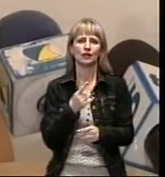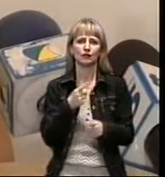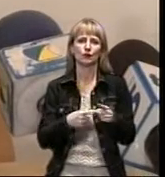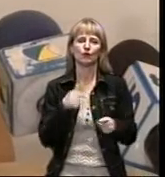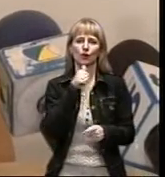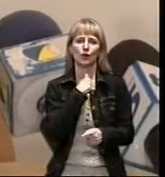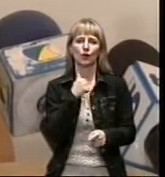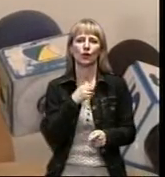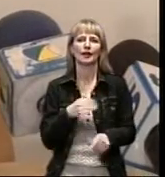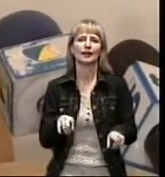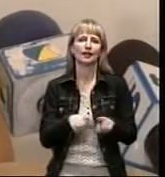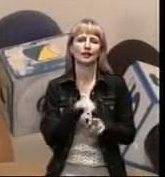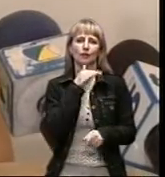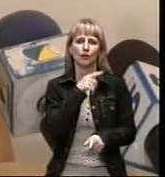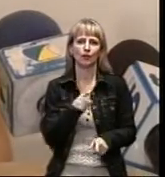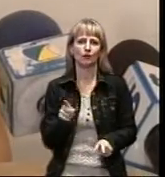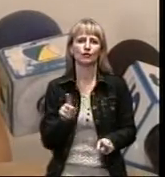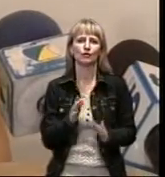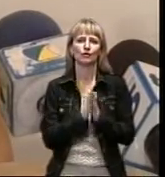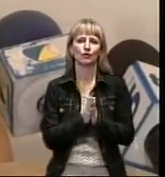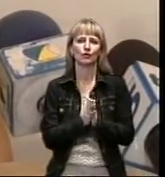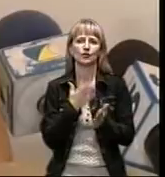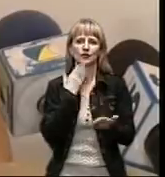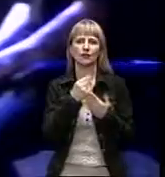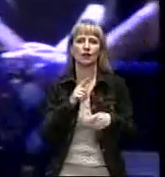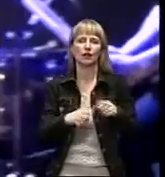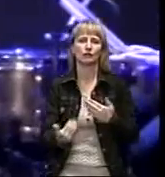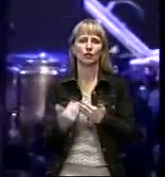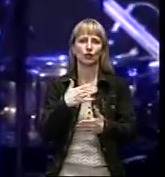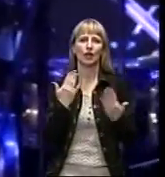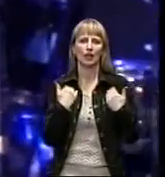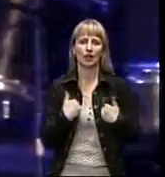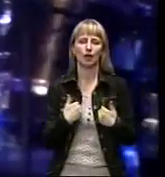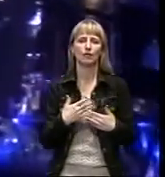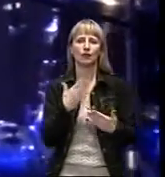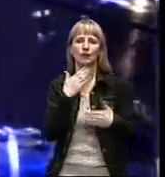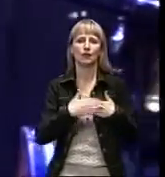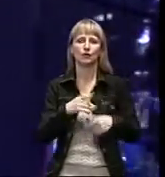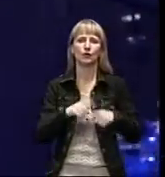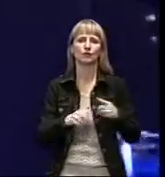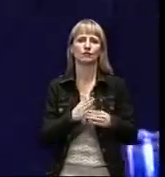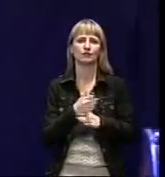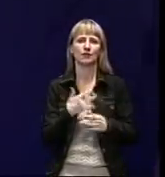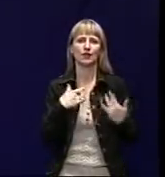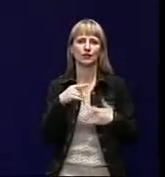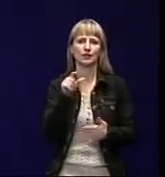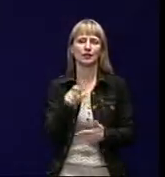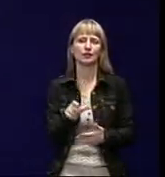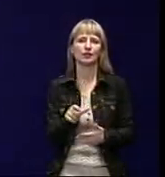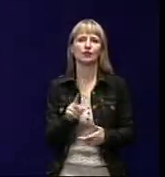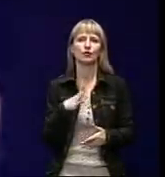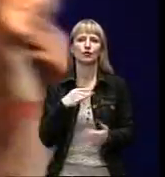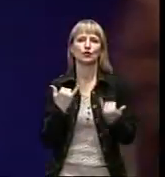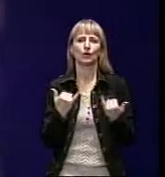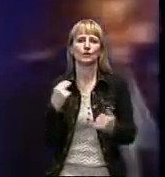Ну, і в такі моменти, звичайно, що я прошу своїх батьків приїжджати до нас. Найближчі родичі відвідали концерт Альоші, що відбувся